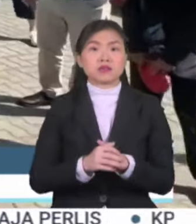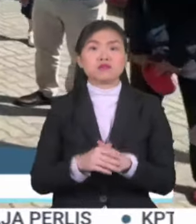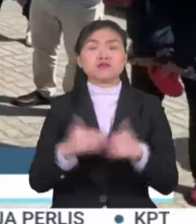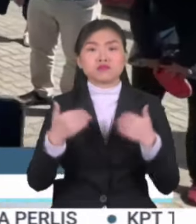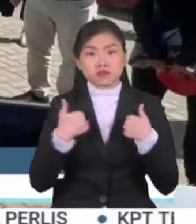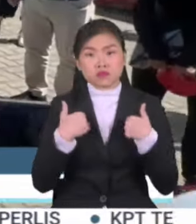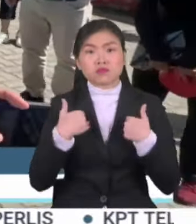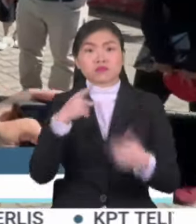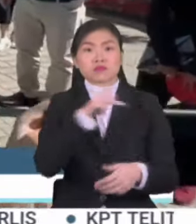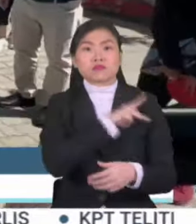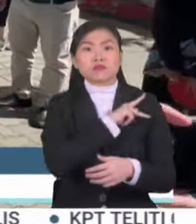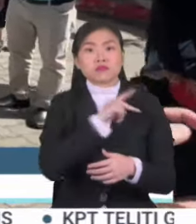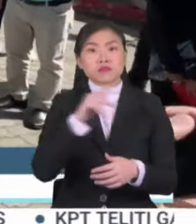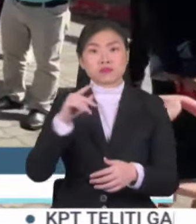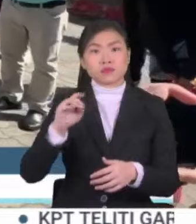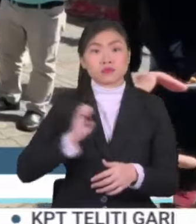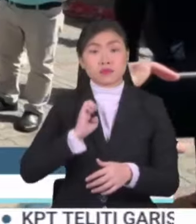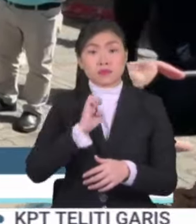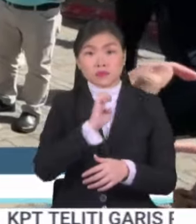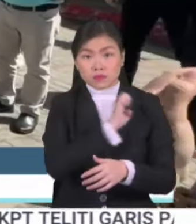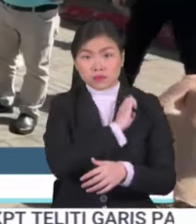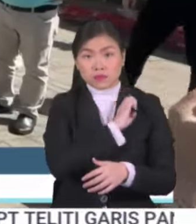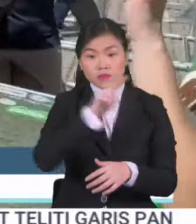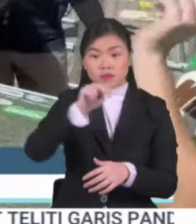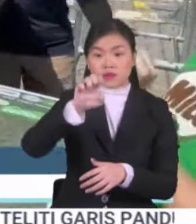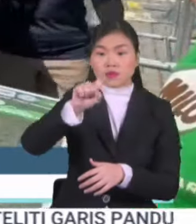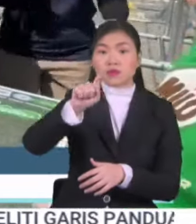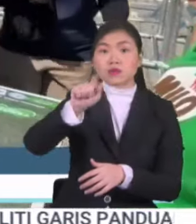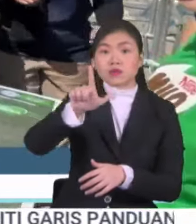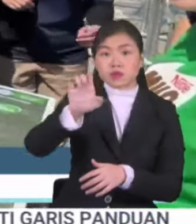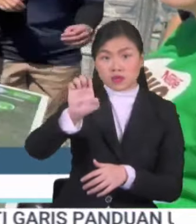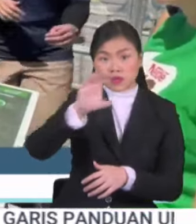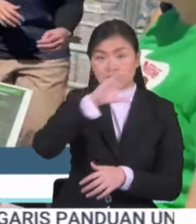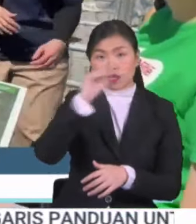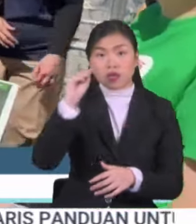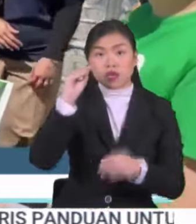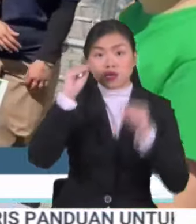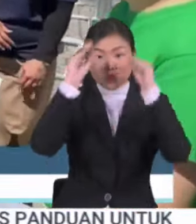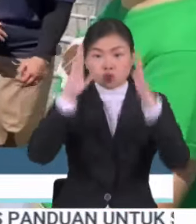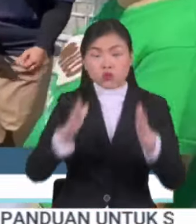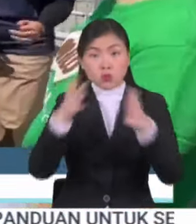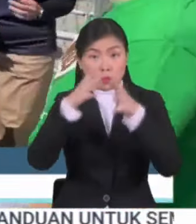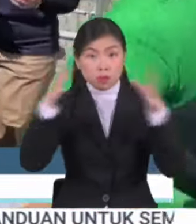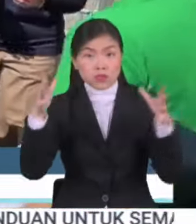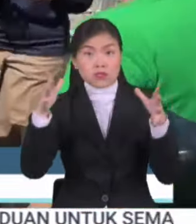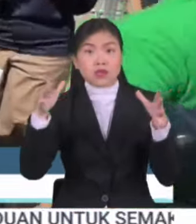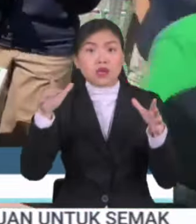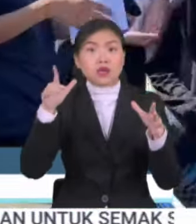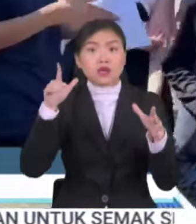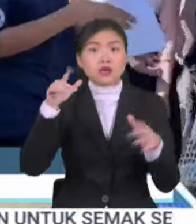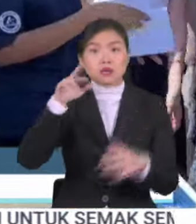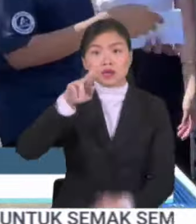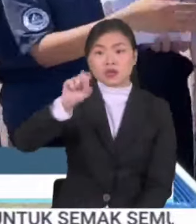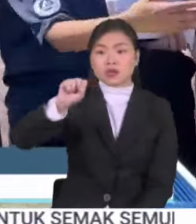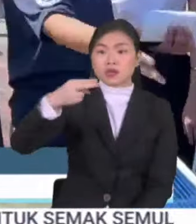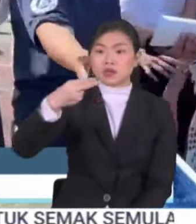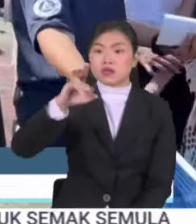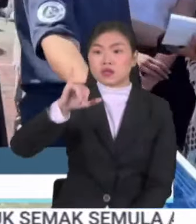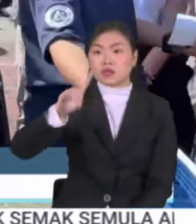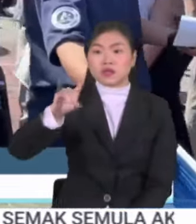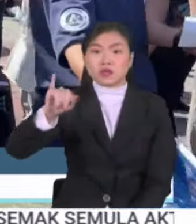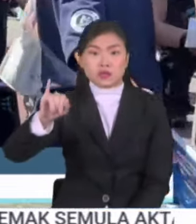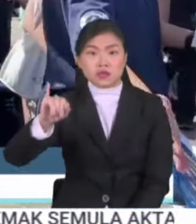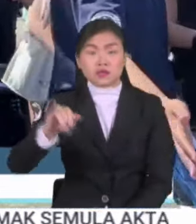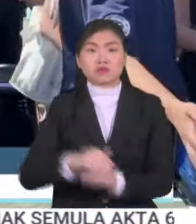Ketua Pegawai Eksekutif Nestle Malaysia Berhad, Juan Arnolds, dan Guru Besar Sekolah Kebangsaan Durian Burung, Rashidi Abdullah Elias